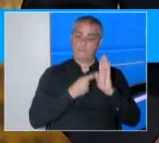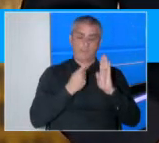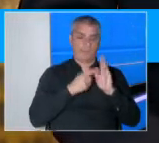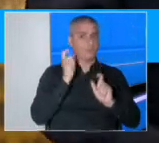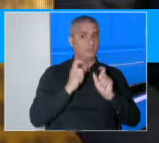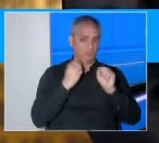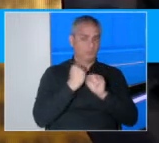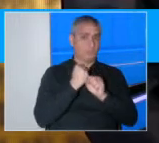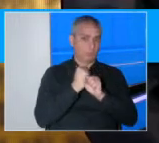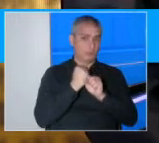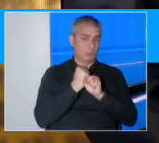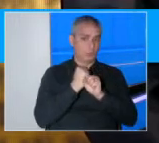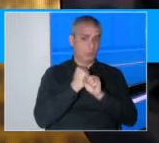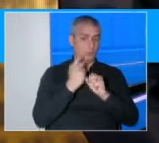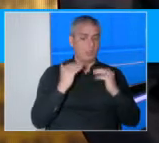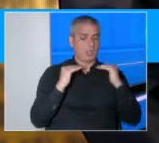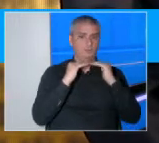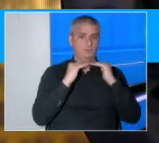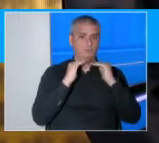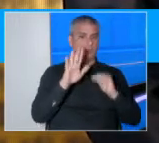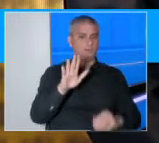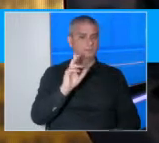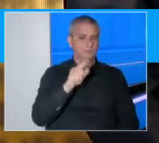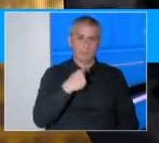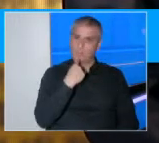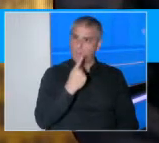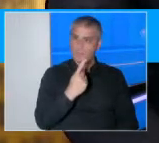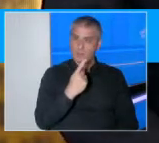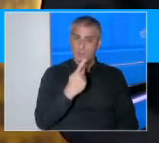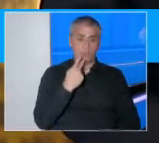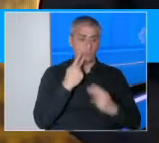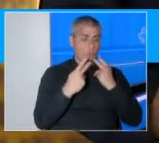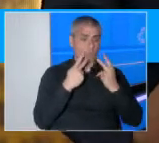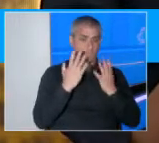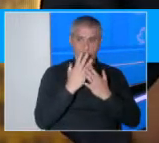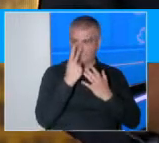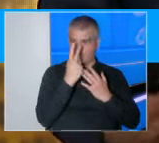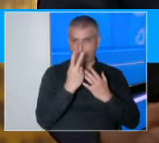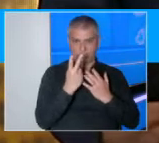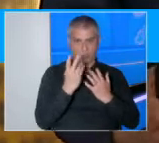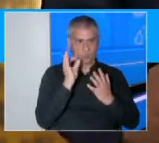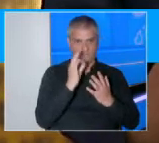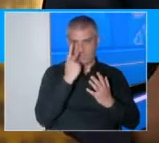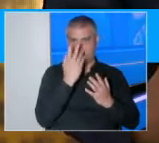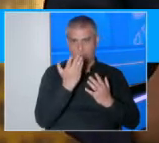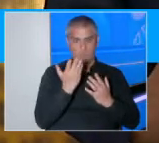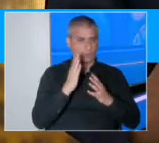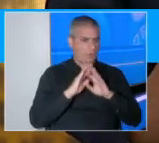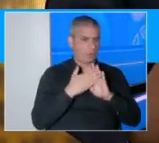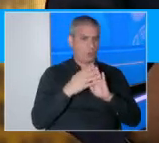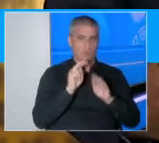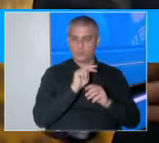אנשים יעשו את ההשוואה, כן, למה שהיה. פרופסור רבי, צריך לומר שהתגובה, אנחנו כבר ראינו אותה ורואים אותה, על כל